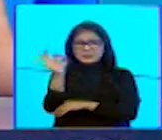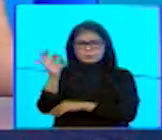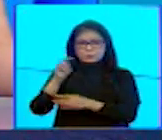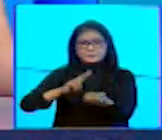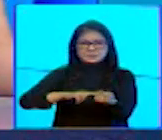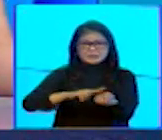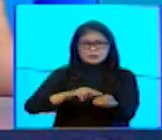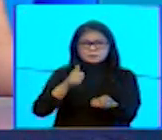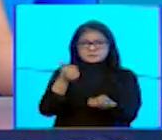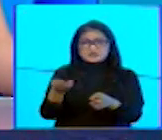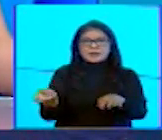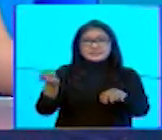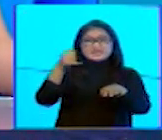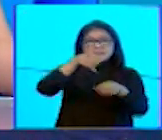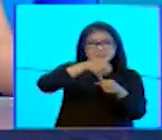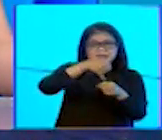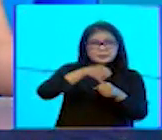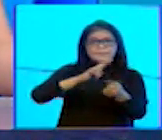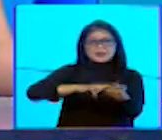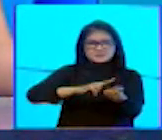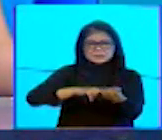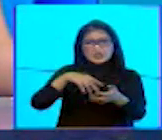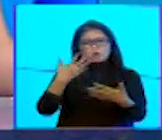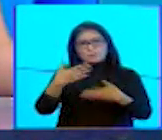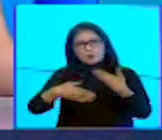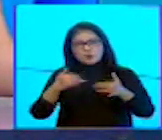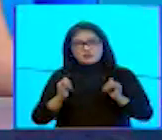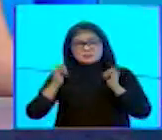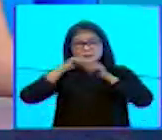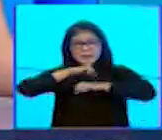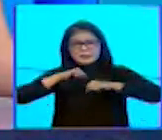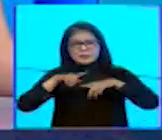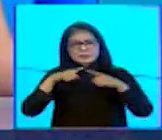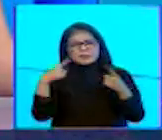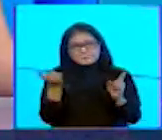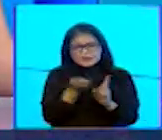pihak pengelola Wisma Atlet terpaksa mengaktifkan tower 4, 5, dan 6.